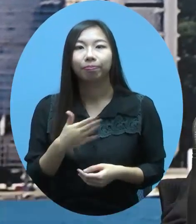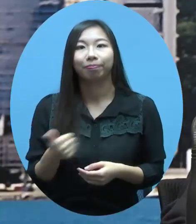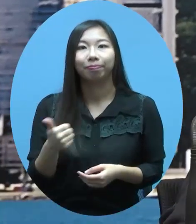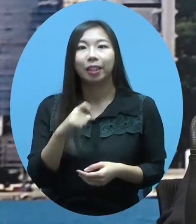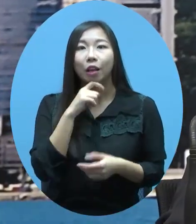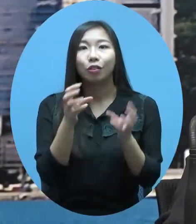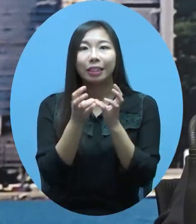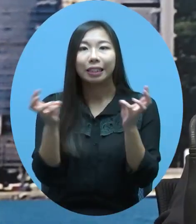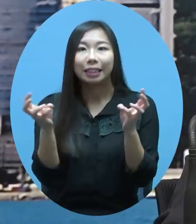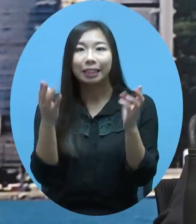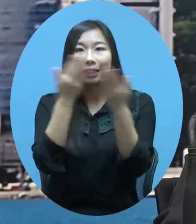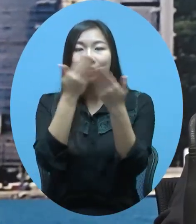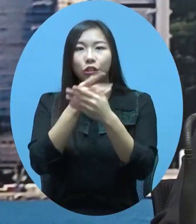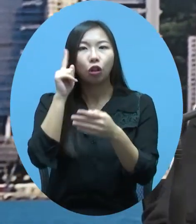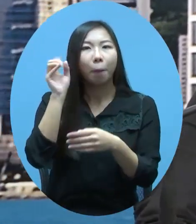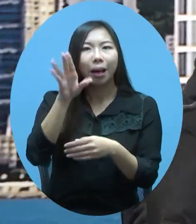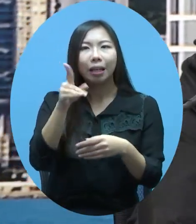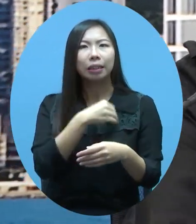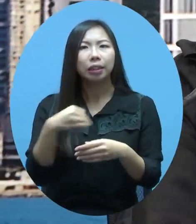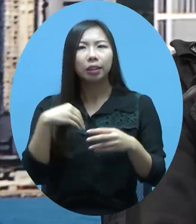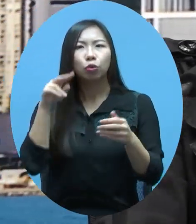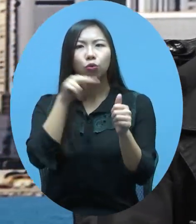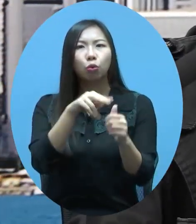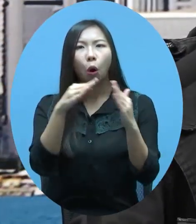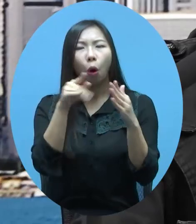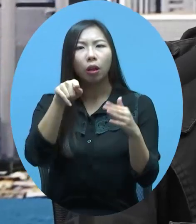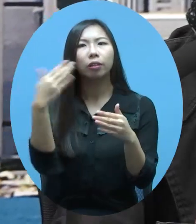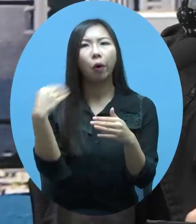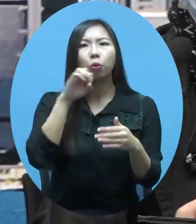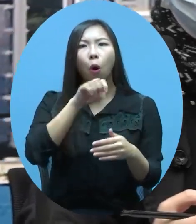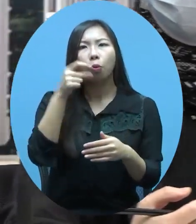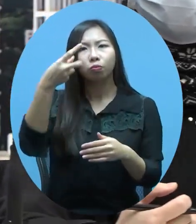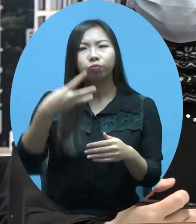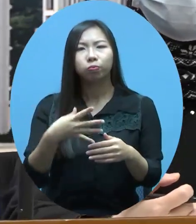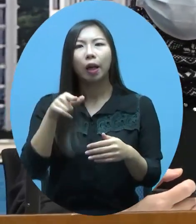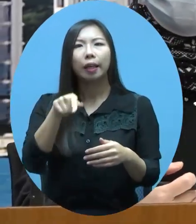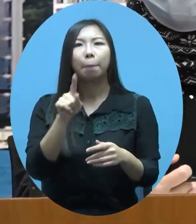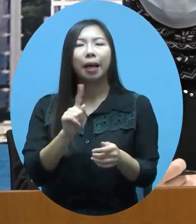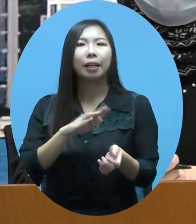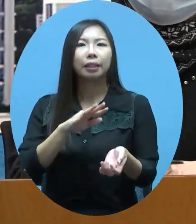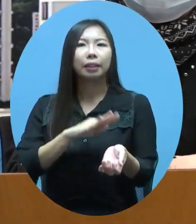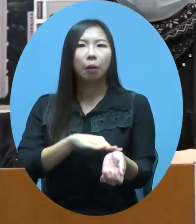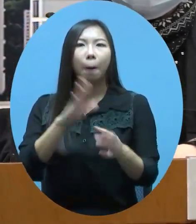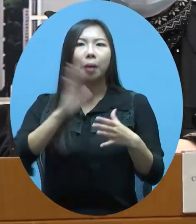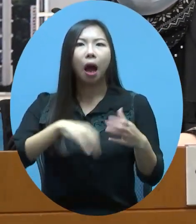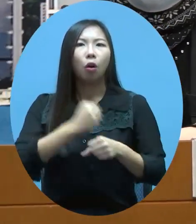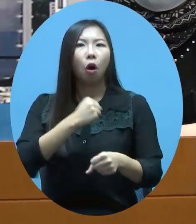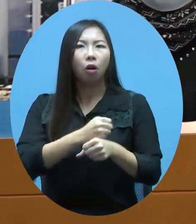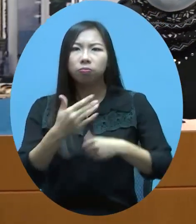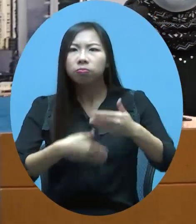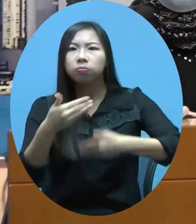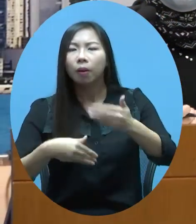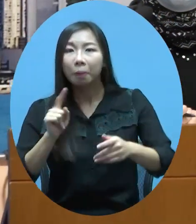電視，想問翻醫管局啦，其實都講過好多次有既定嘅程序去處理醫護罷工，咁到底個程序係點咧？會唔